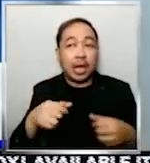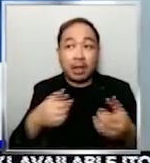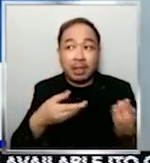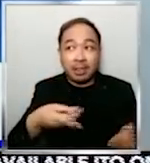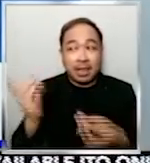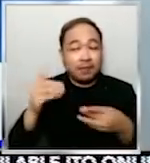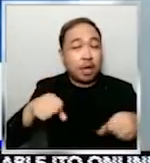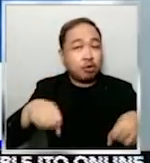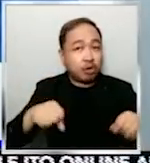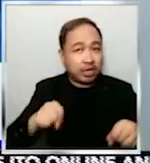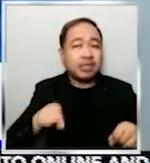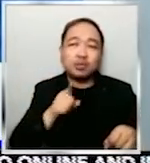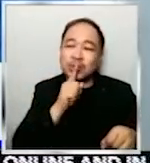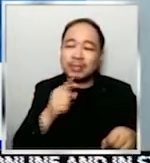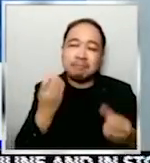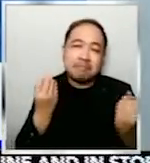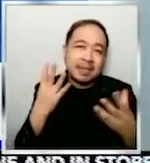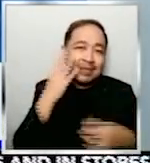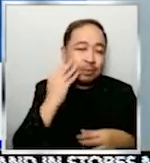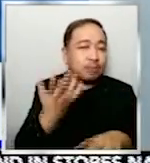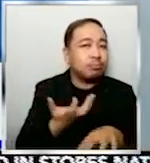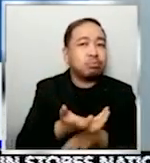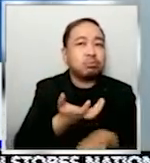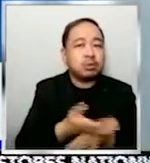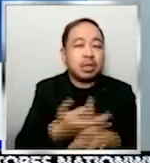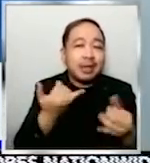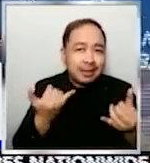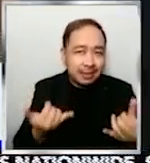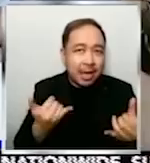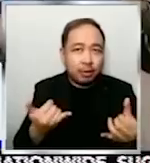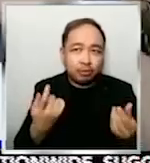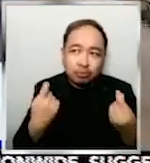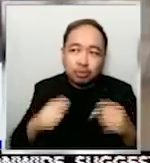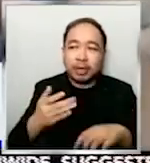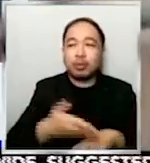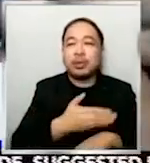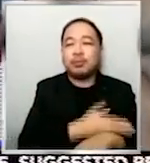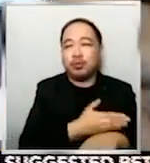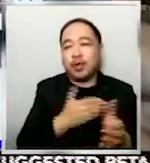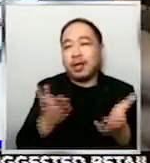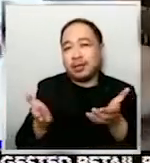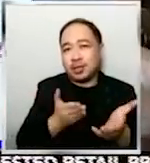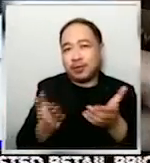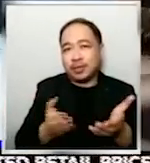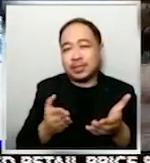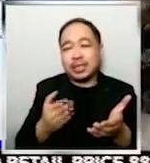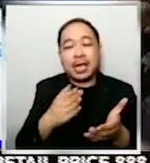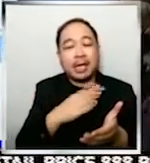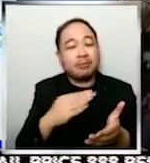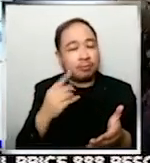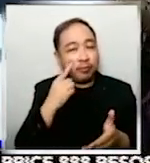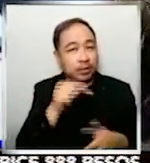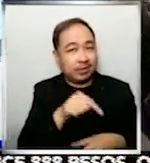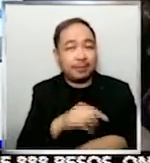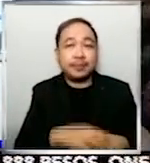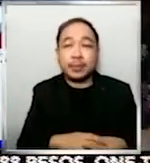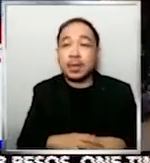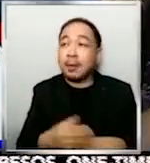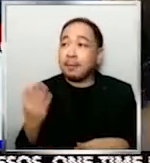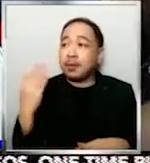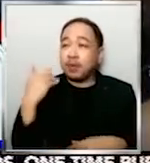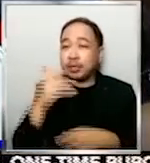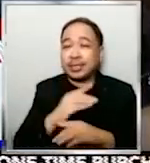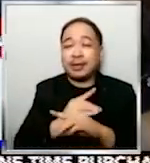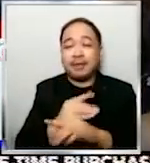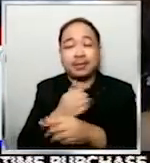niyang mapalakas ang ugnayan ng mga delivery app services at police. Para kay dating Defense Secretary Gibo Teodoro, dapat daw ay maglagay